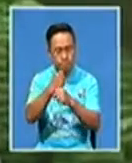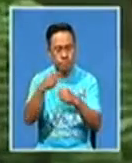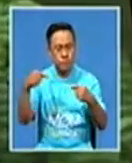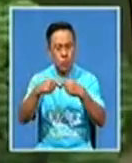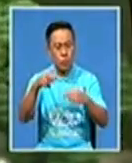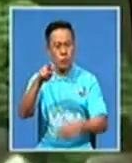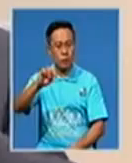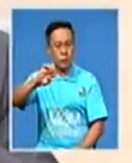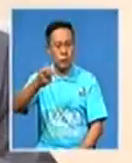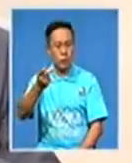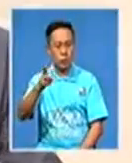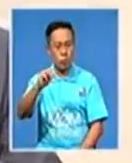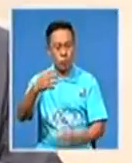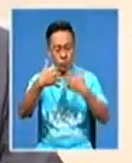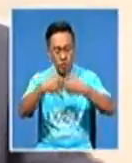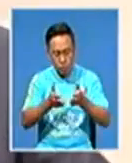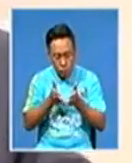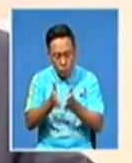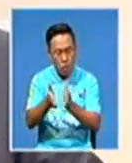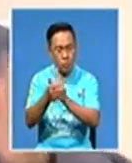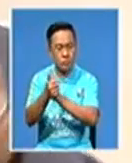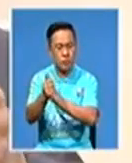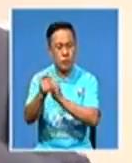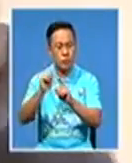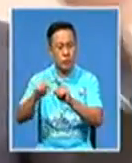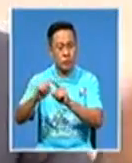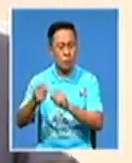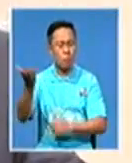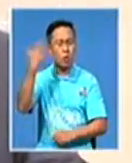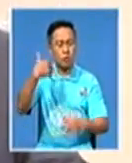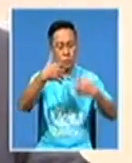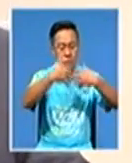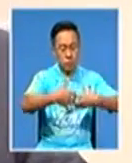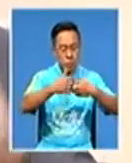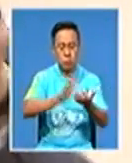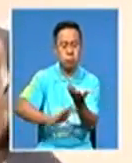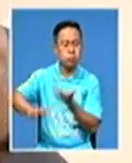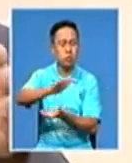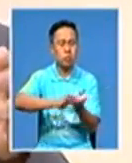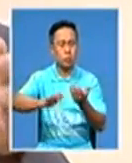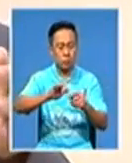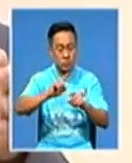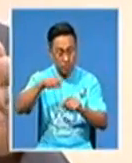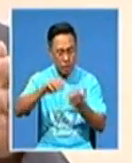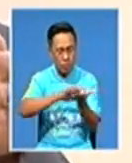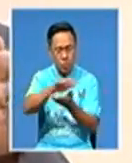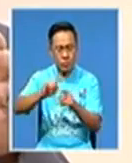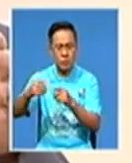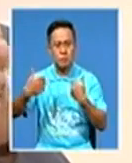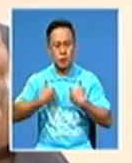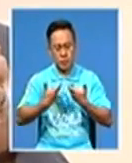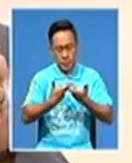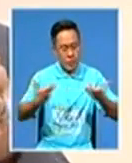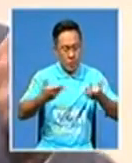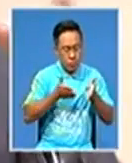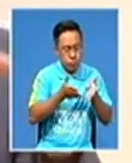นิคมอุตสาหกรรมเฉพาะทางขึ้นเมื่อก่อนเรามีนิคมอุตสาหกรรมที่ปนเปไปหมดกำลังน่าสนใจจะคิดที่มีนิคมอุตสาห